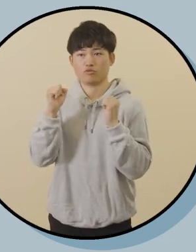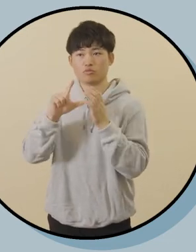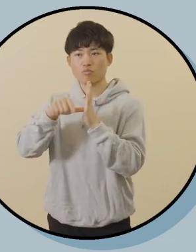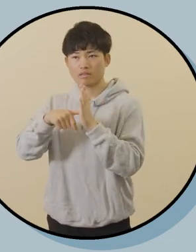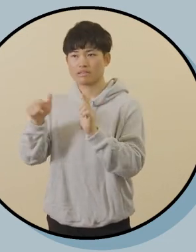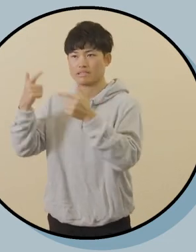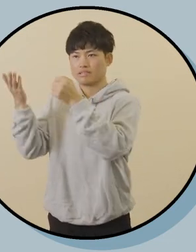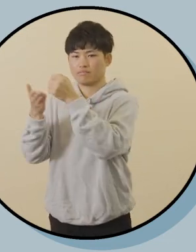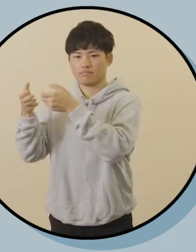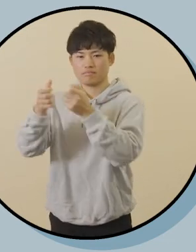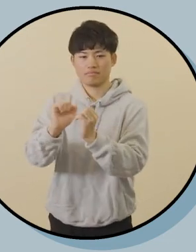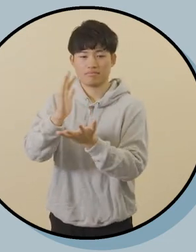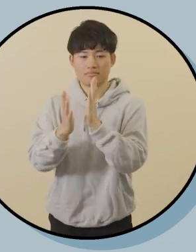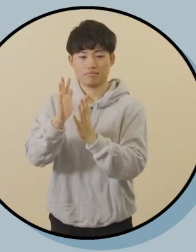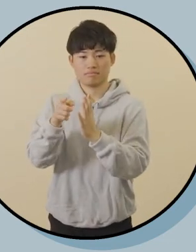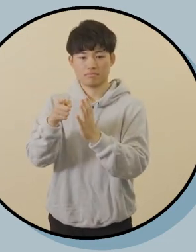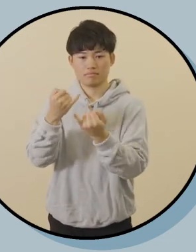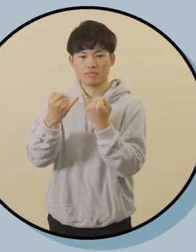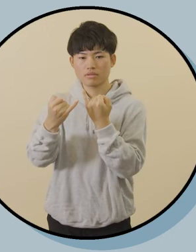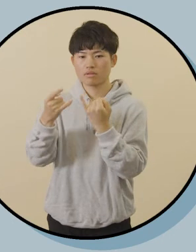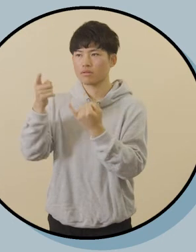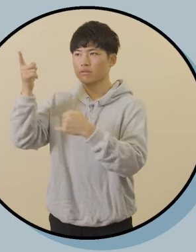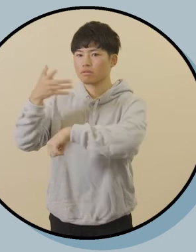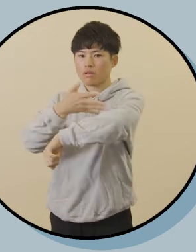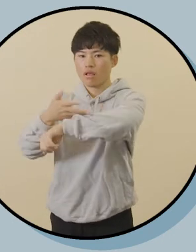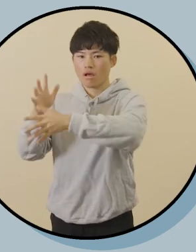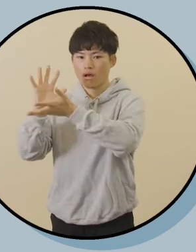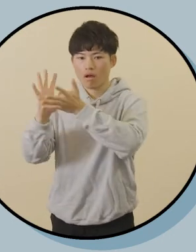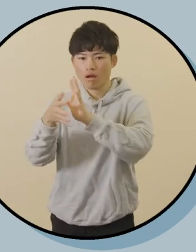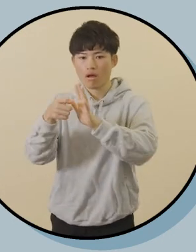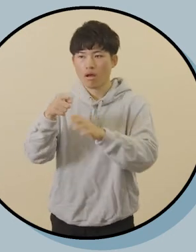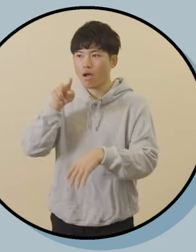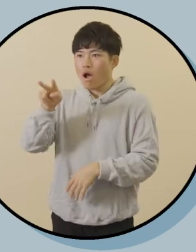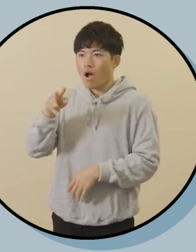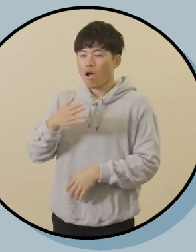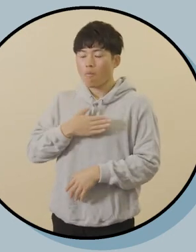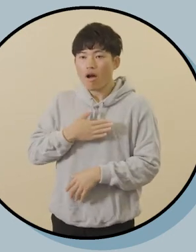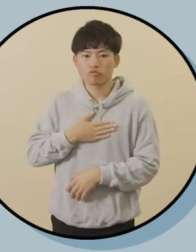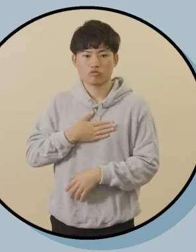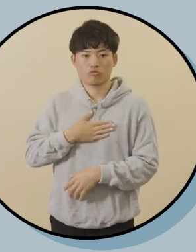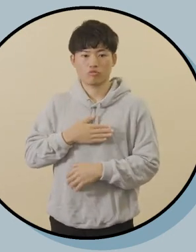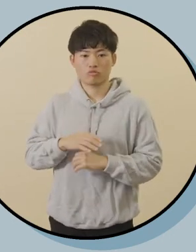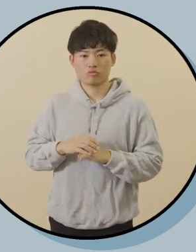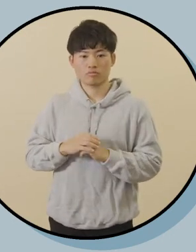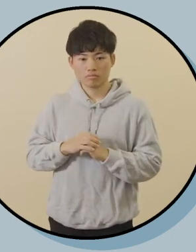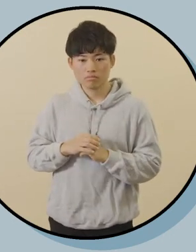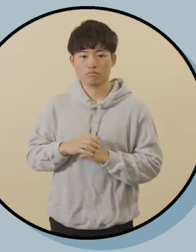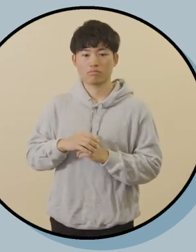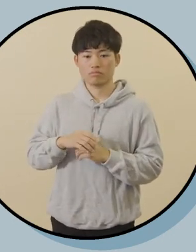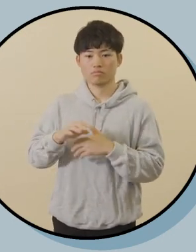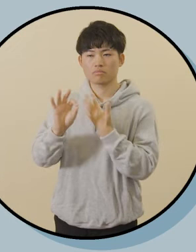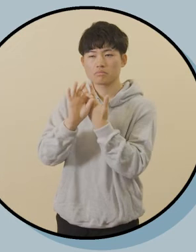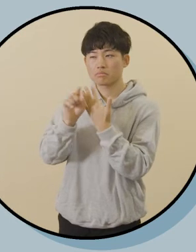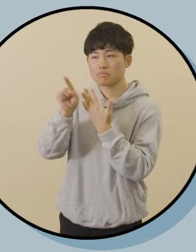冬場は薪とか、そういうものを、なんか流れがすごく感じられる、わかりやすく、感